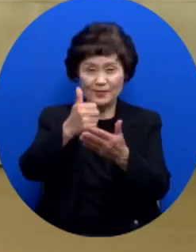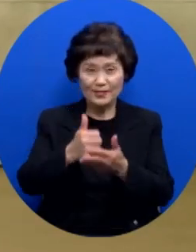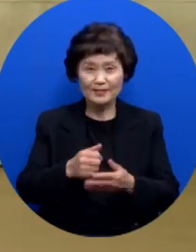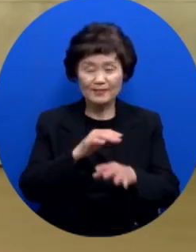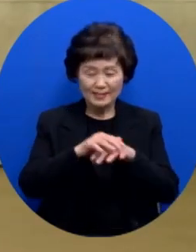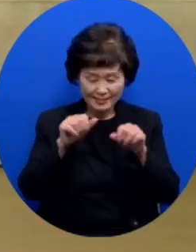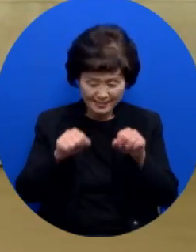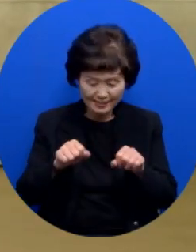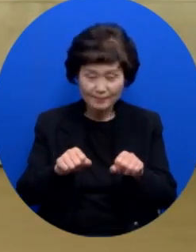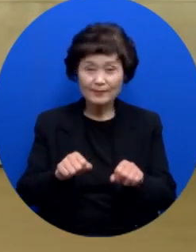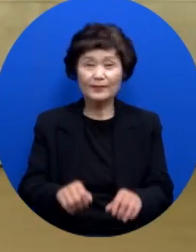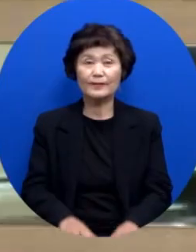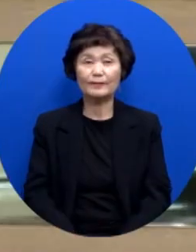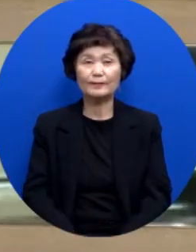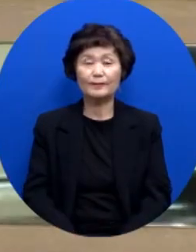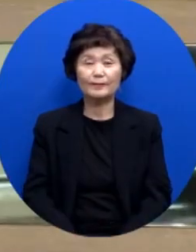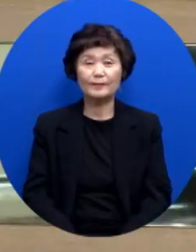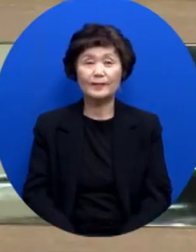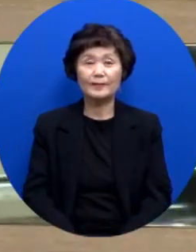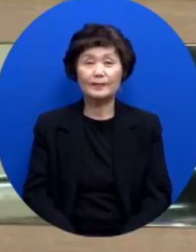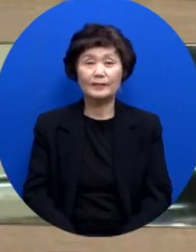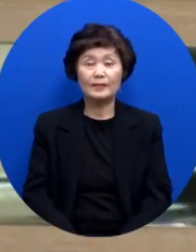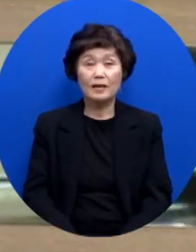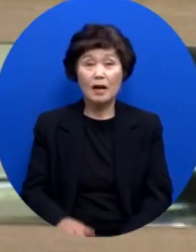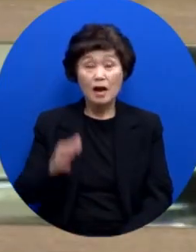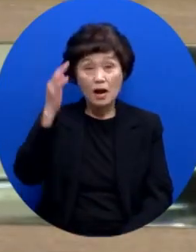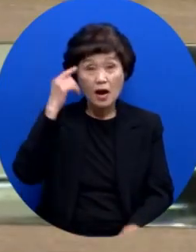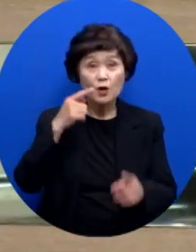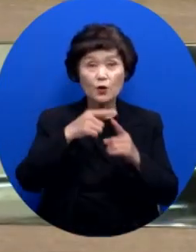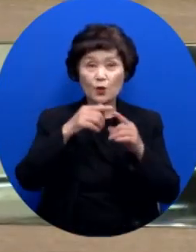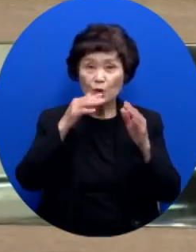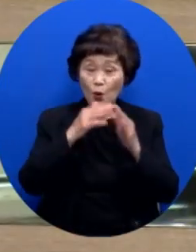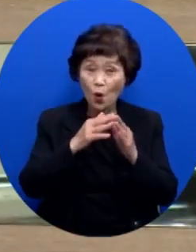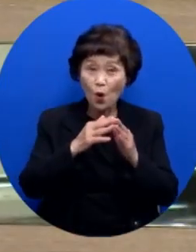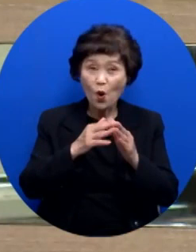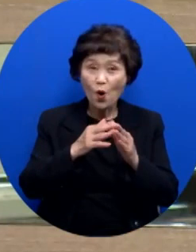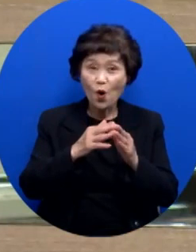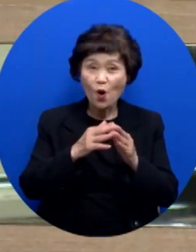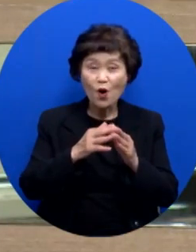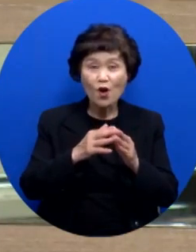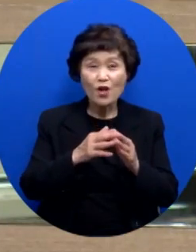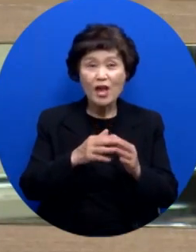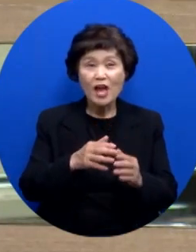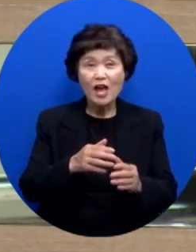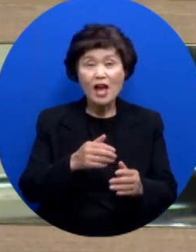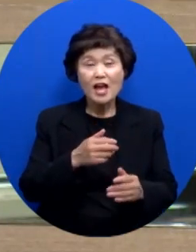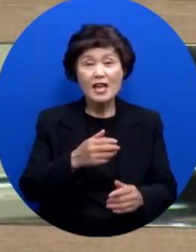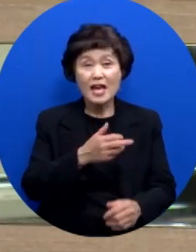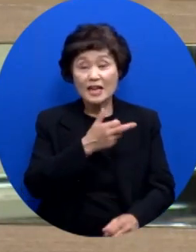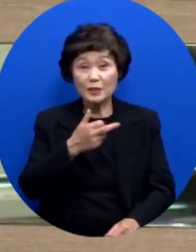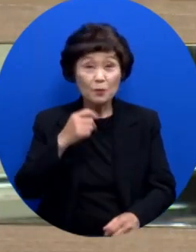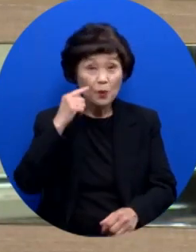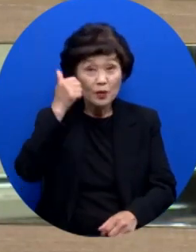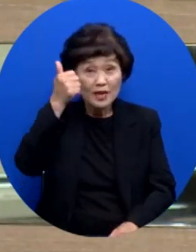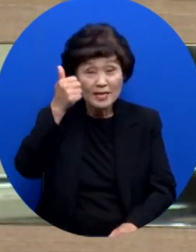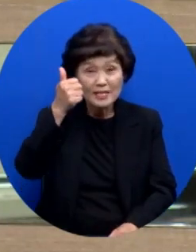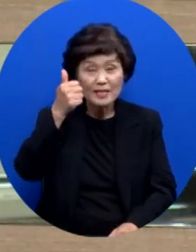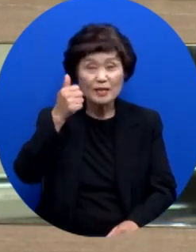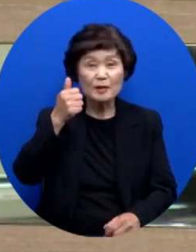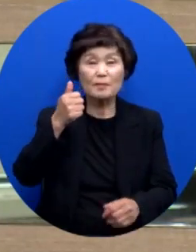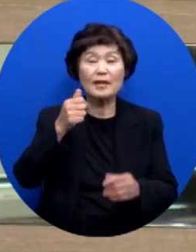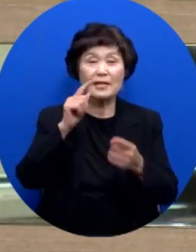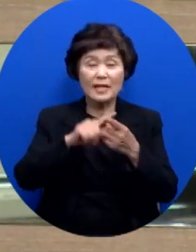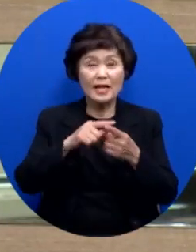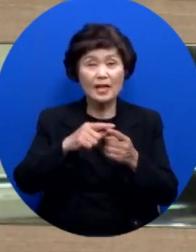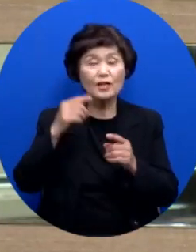네, 반갑습니다. 네, 목사님. 한국교회 거목이신 정 목사님 별세 소식에 많은 교회와 성도들의 추모가